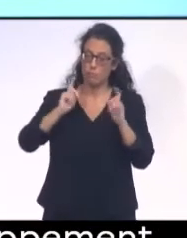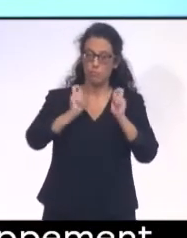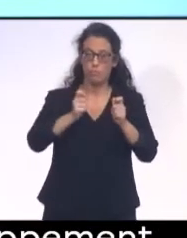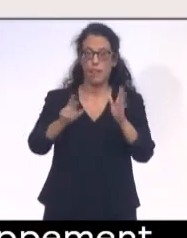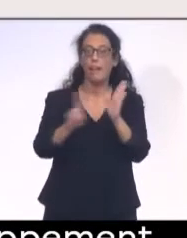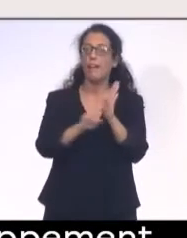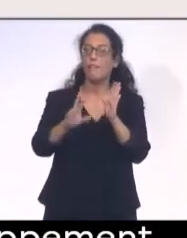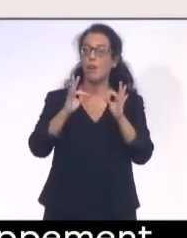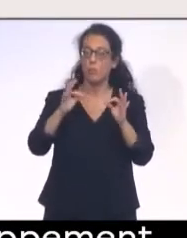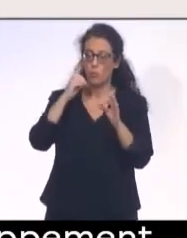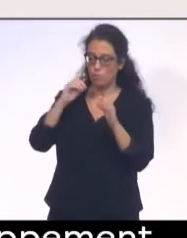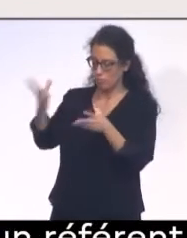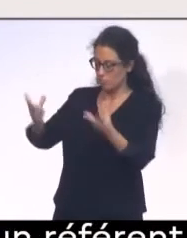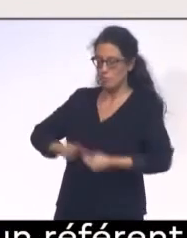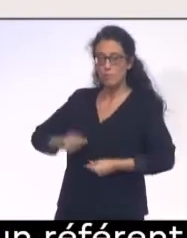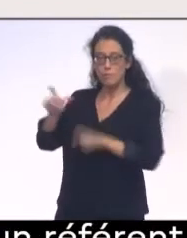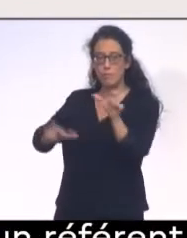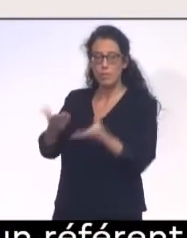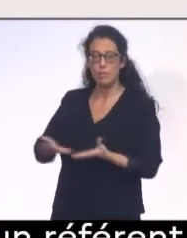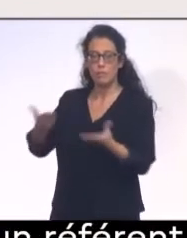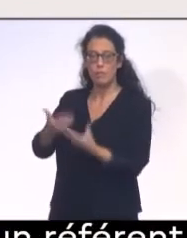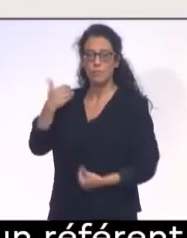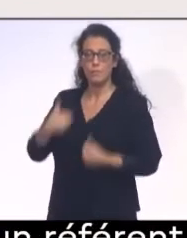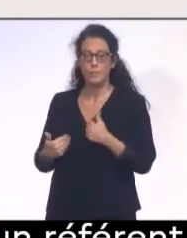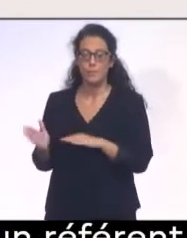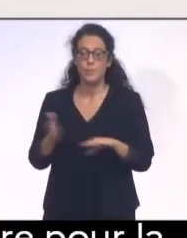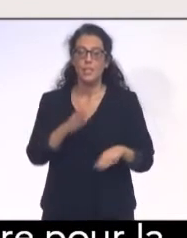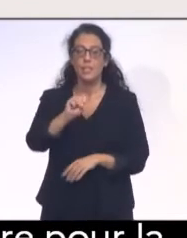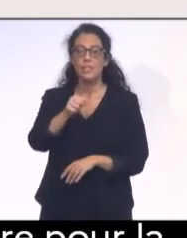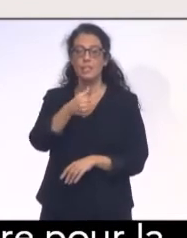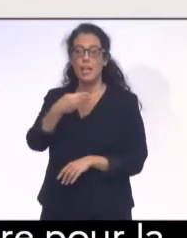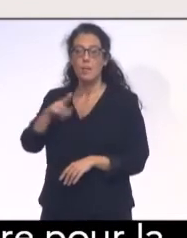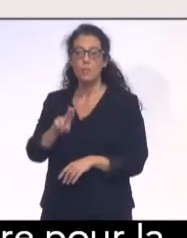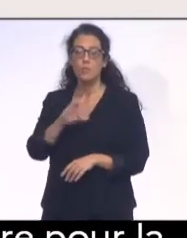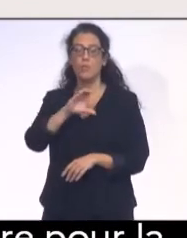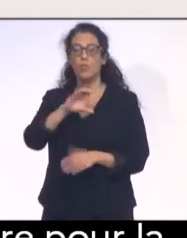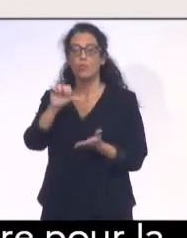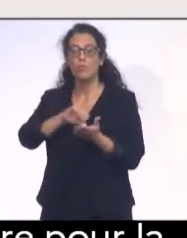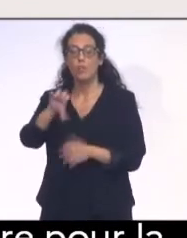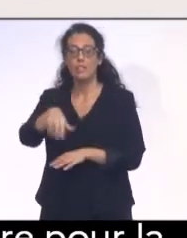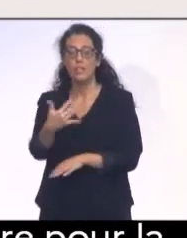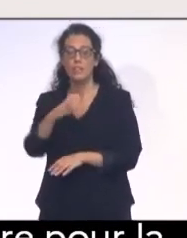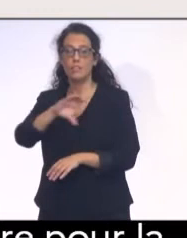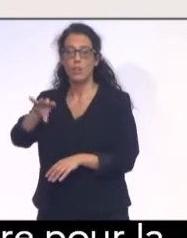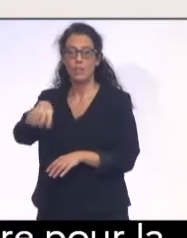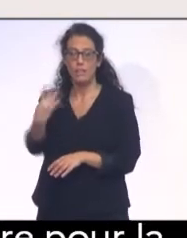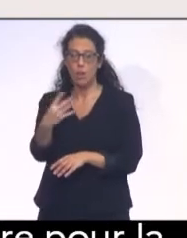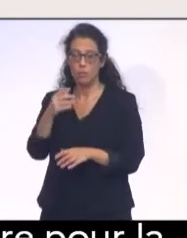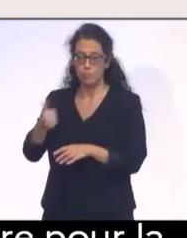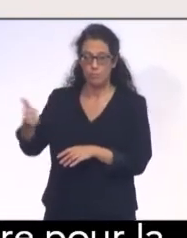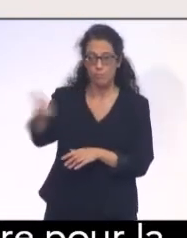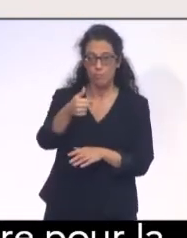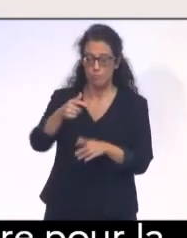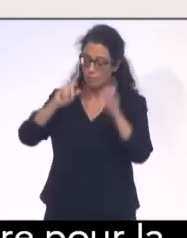handicap. Dans chaque SAMU, centre 15 et 114, un référent médical handicap pour l'évaluation